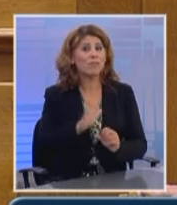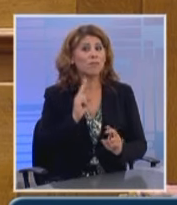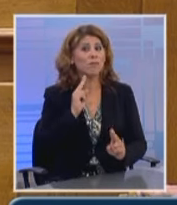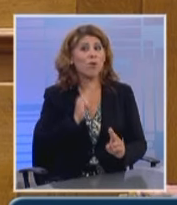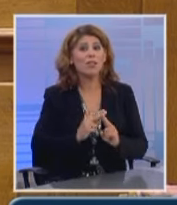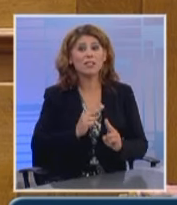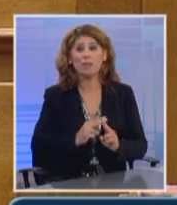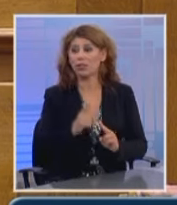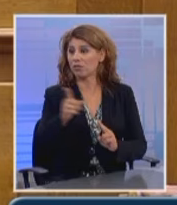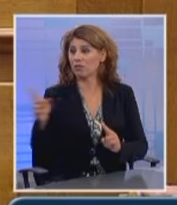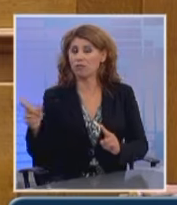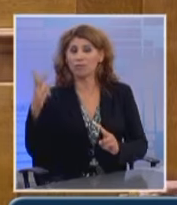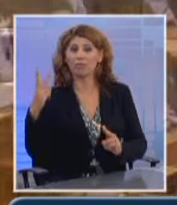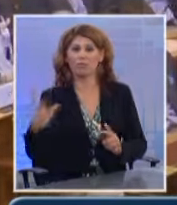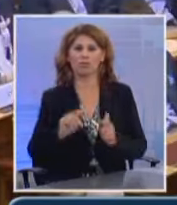που έχει αυτό που κάνετε.